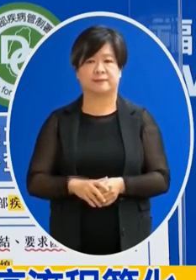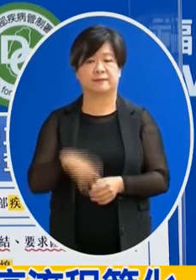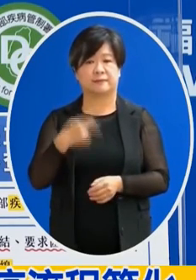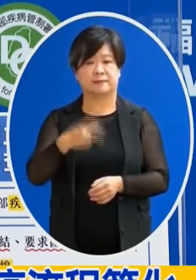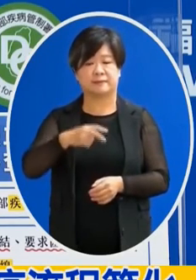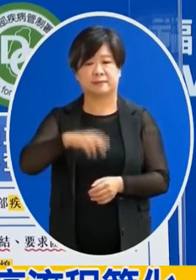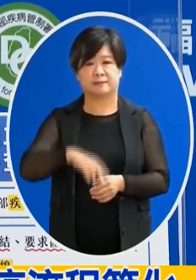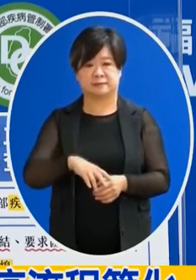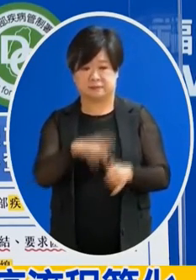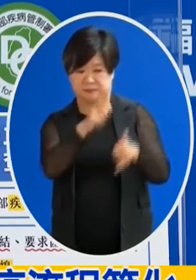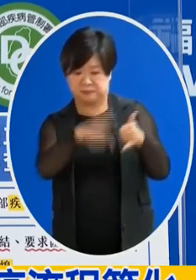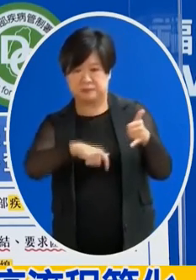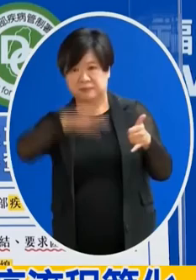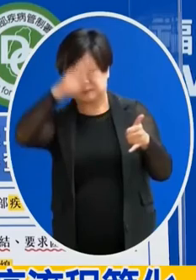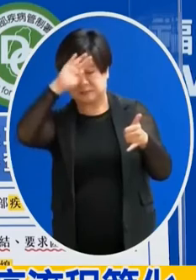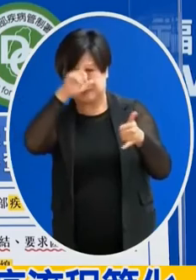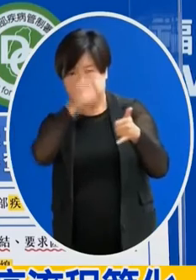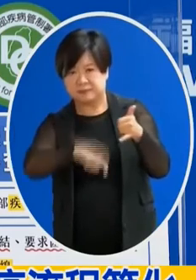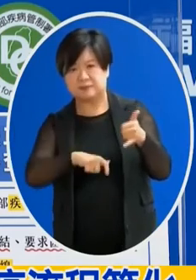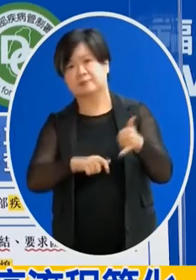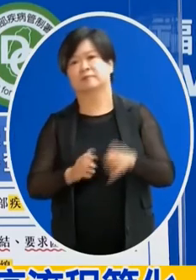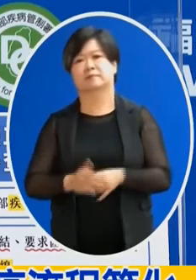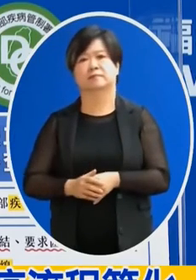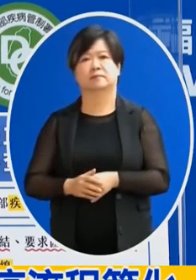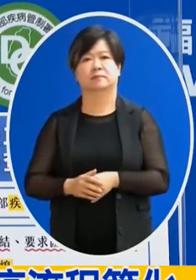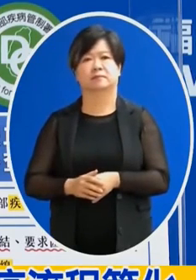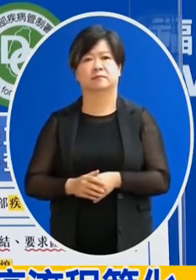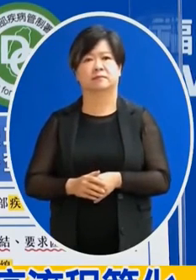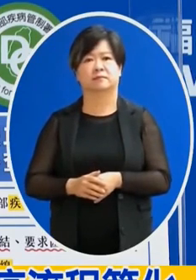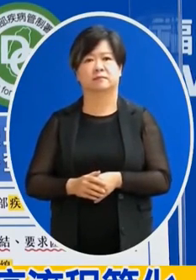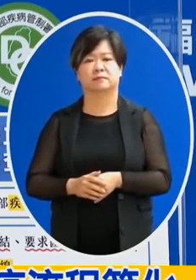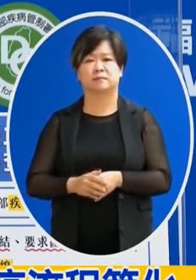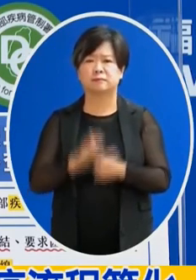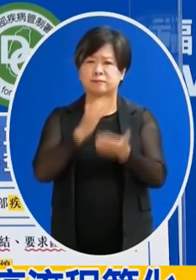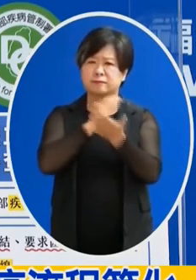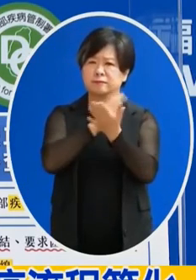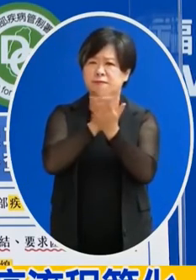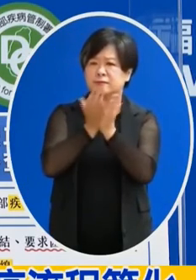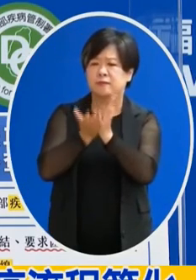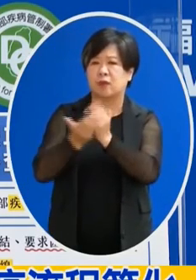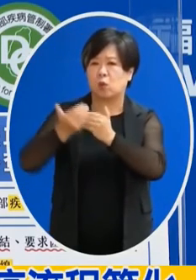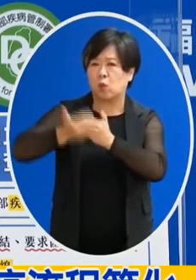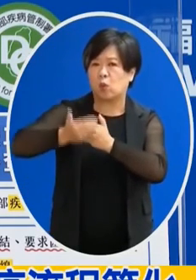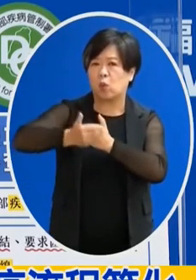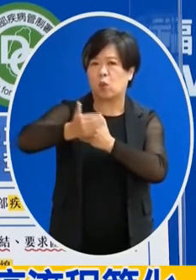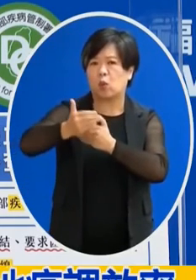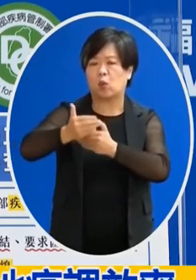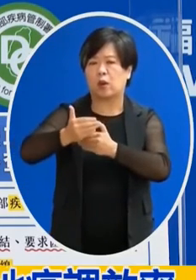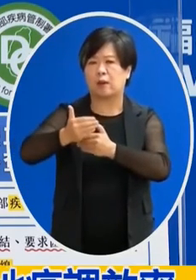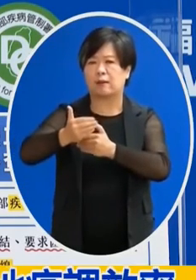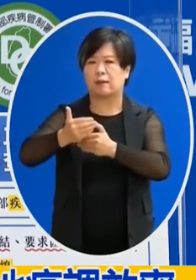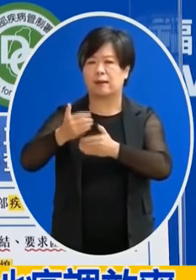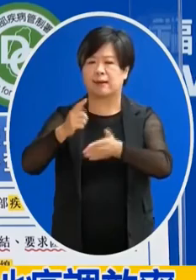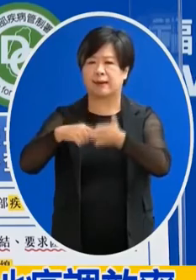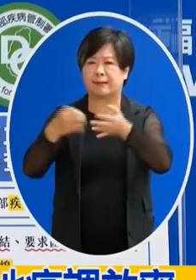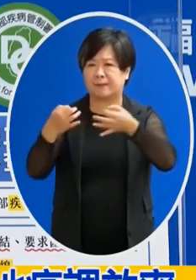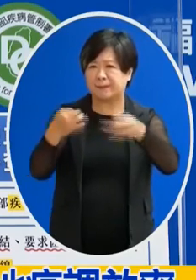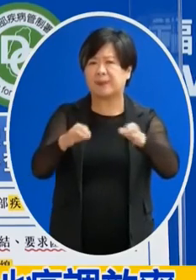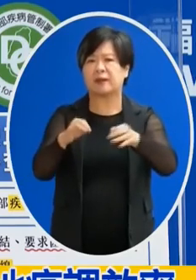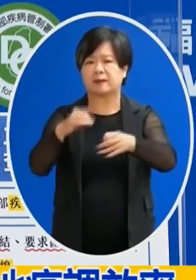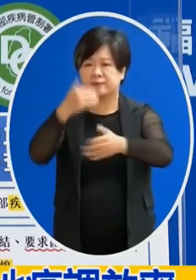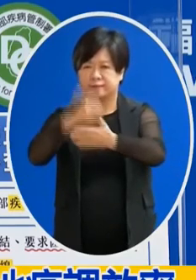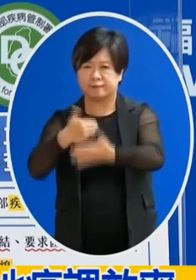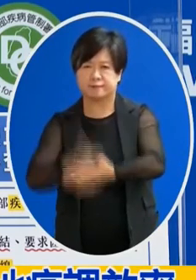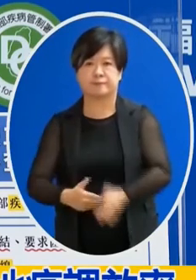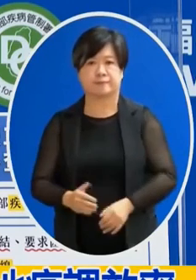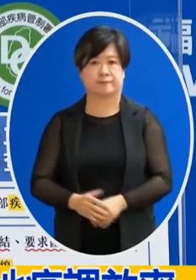病人的这一块哈，那这个都有现在都把这些相关的流程啊做了一些简化的这个程序